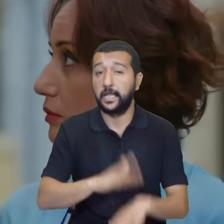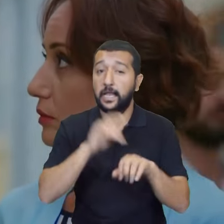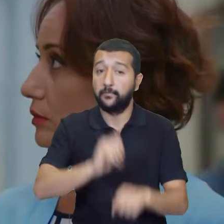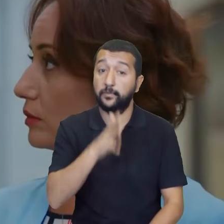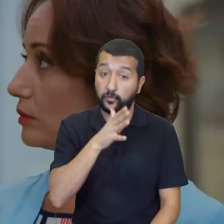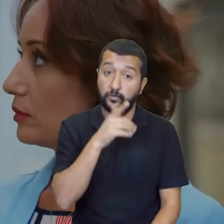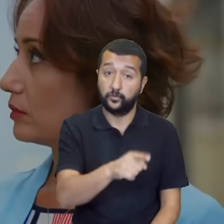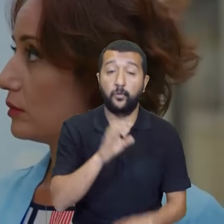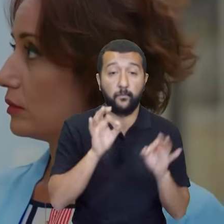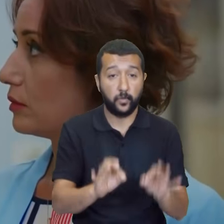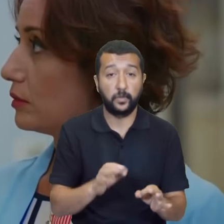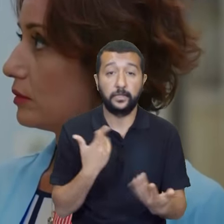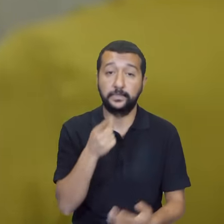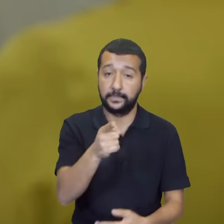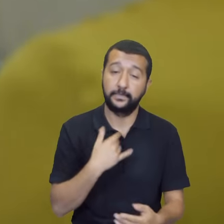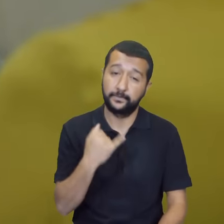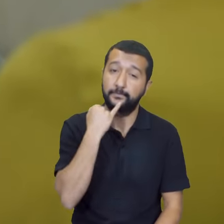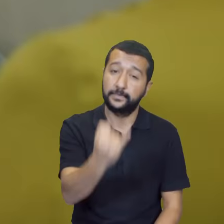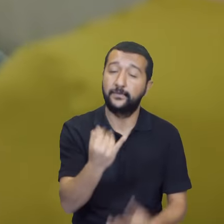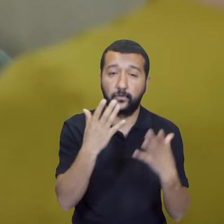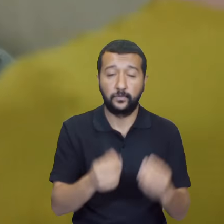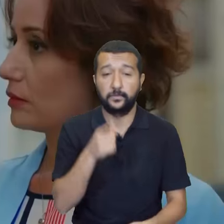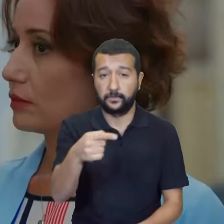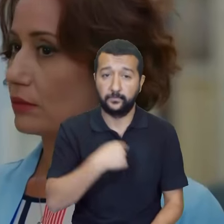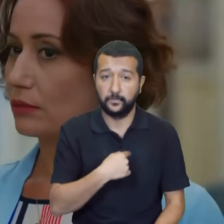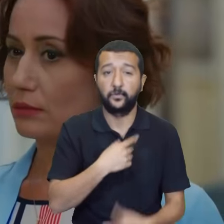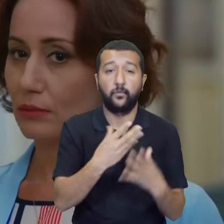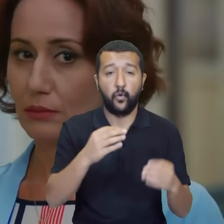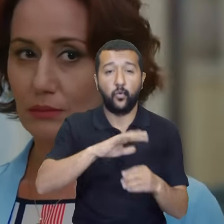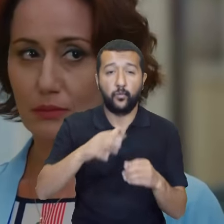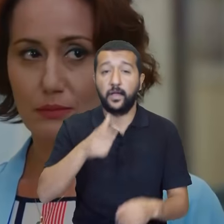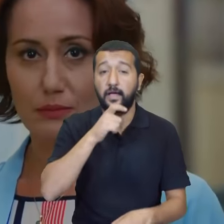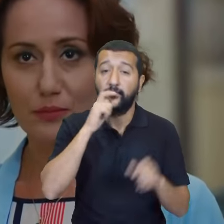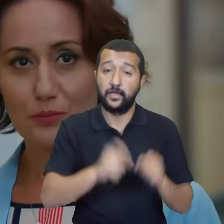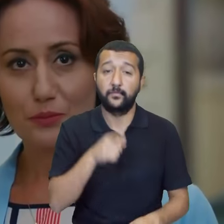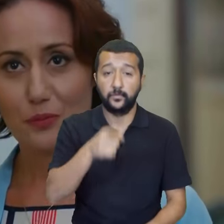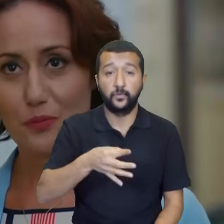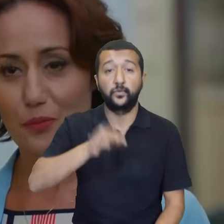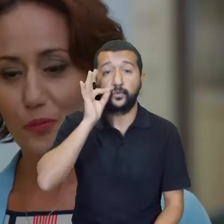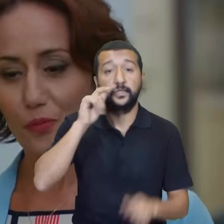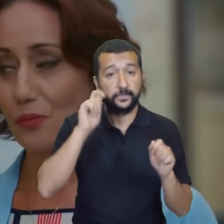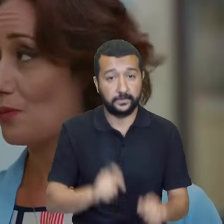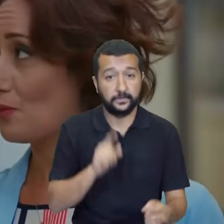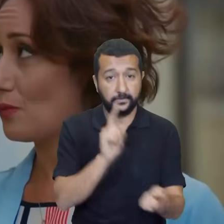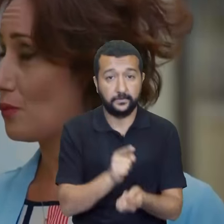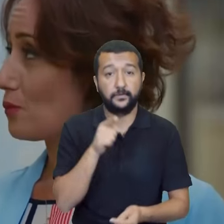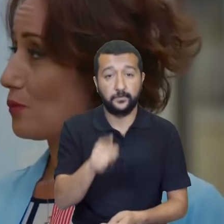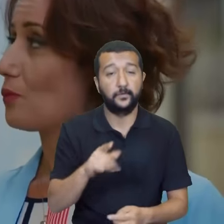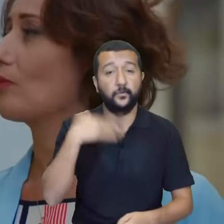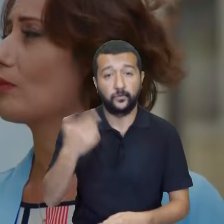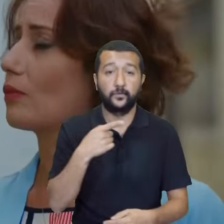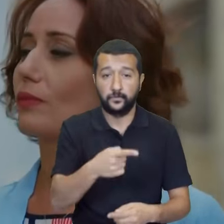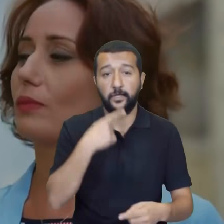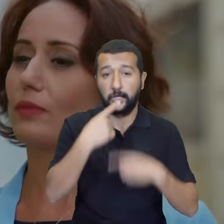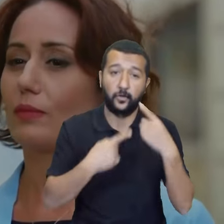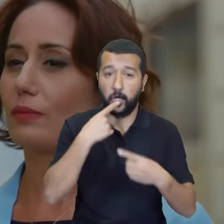yapalım biliyor musunuz? Böyle sana gelelim biz Adile abla. Sen bize böyle bol köpüklü bir kahve yap. Onları içerken ondan sonra